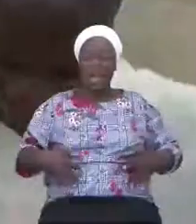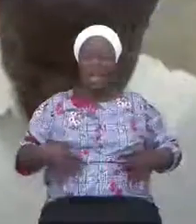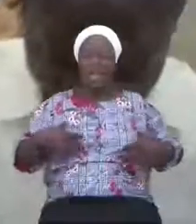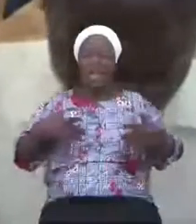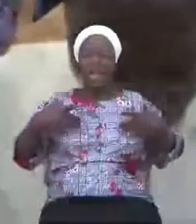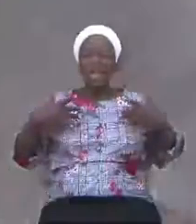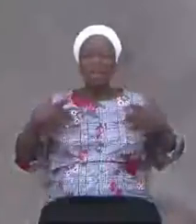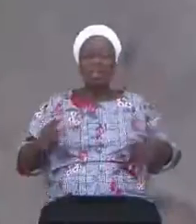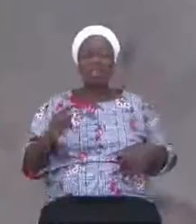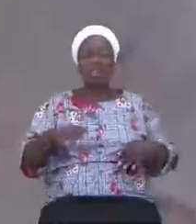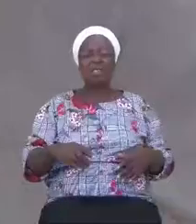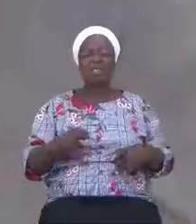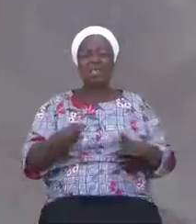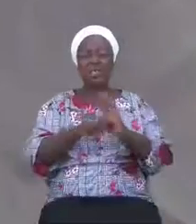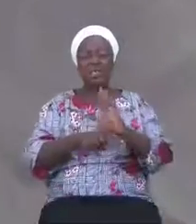La vie,